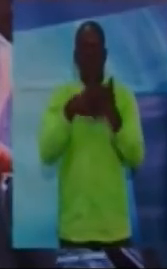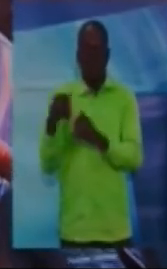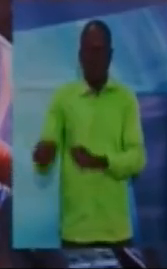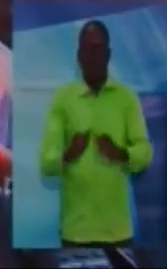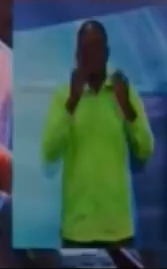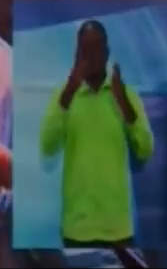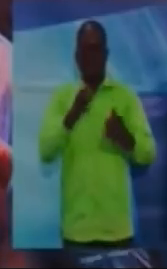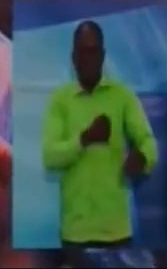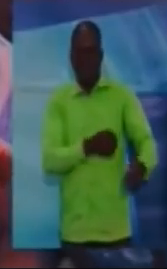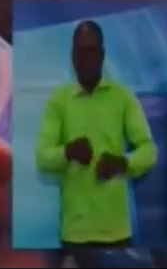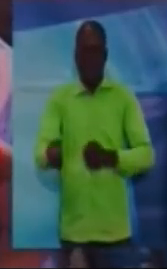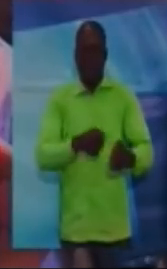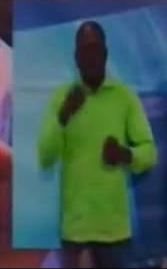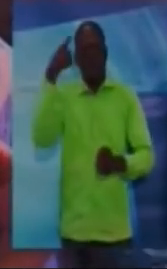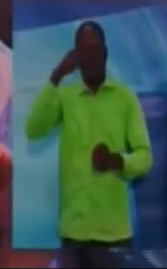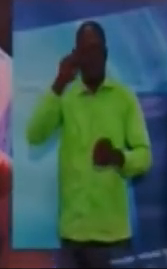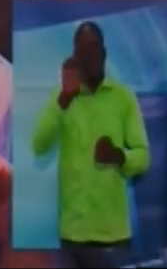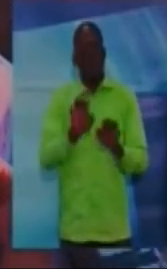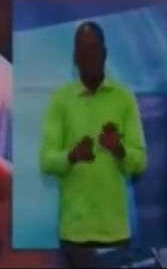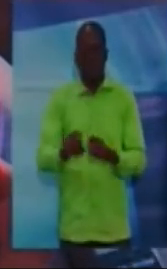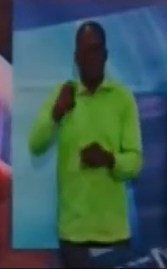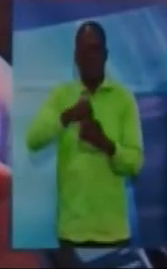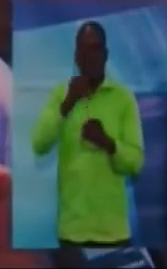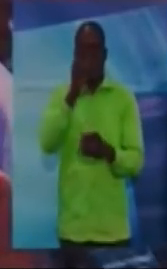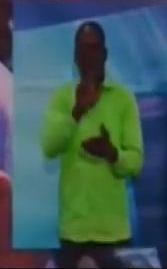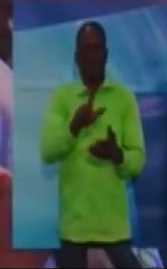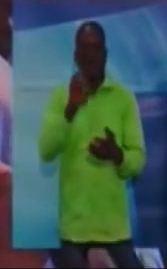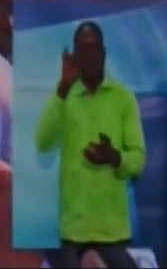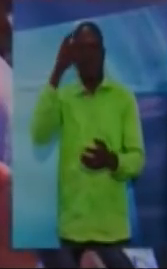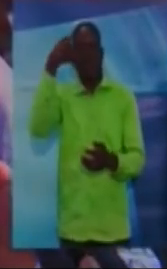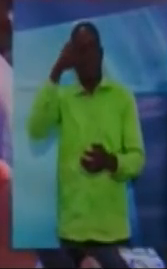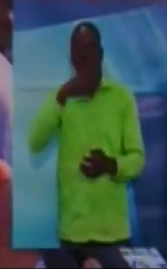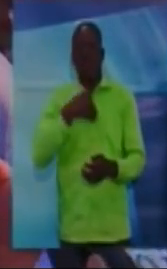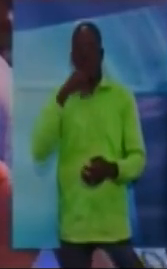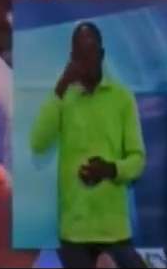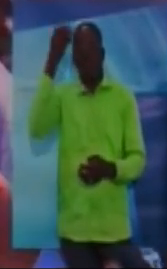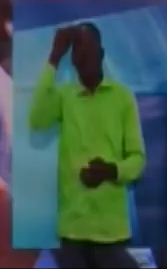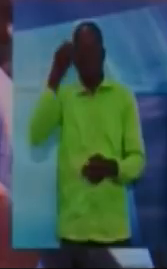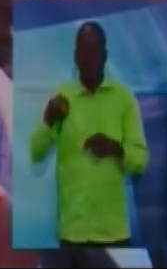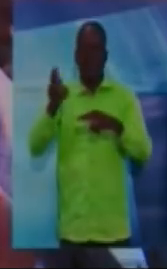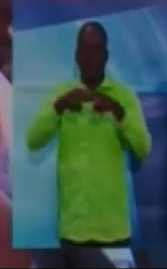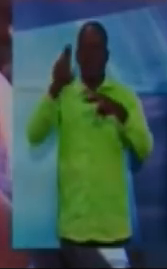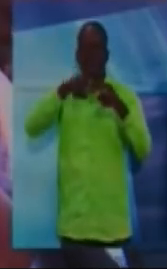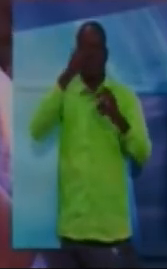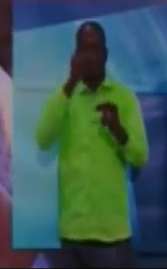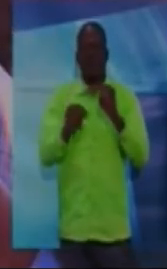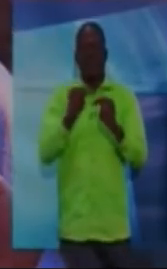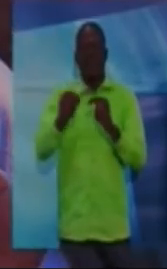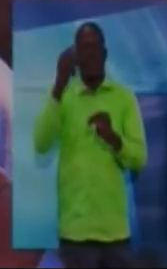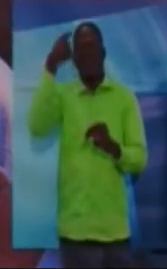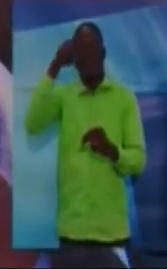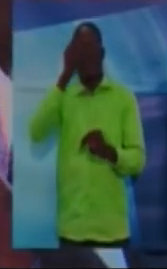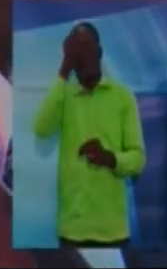la gestion, à la manipulation de ce logiciel-là. Et ça nous permettra d'augmenter le niveau de transparence